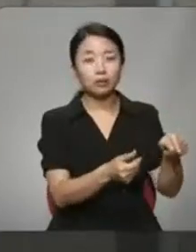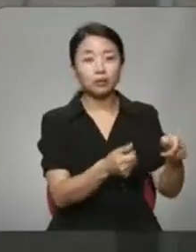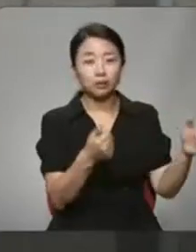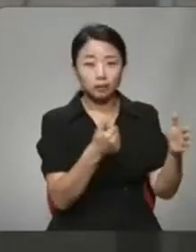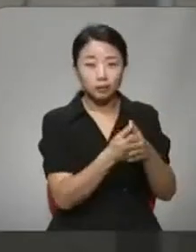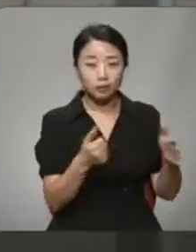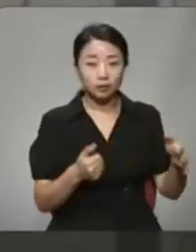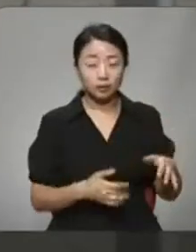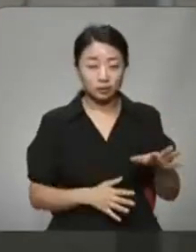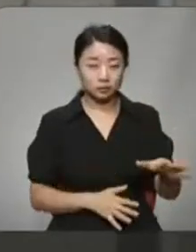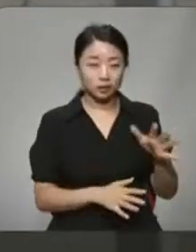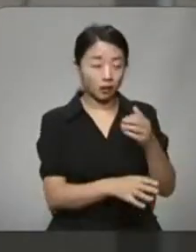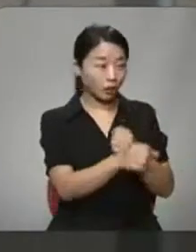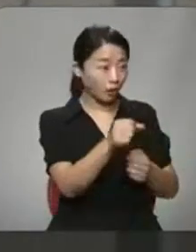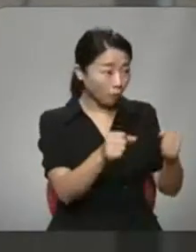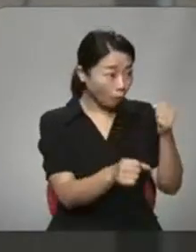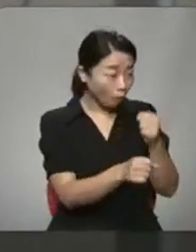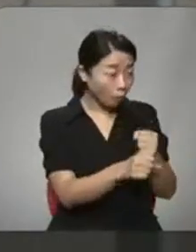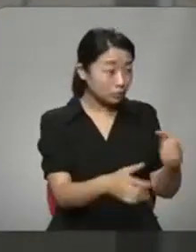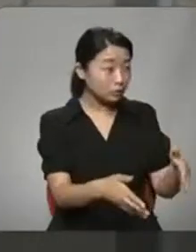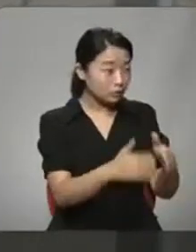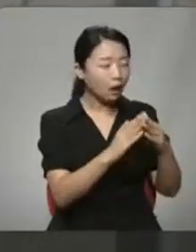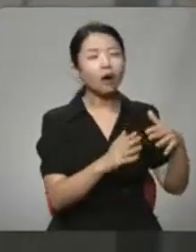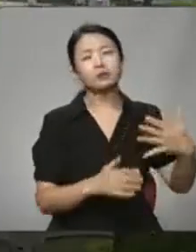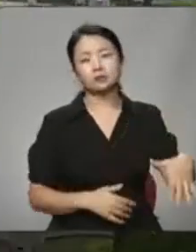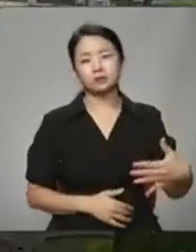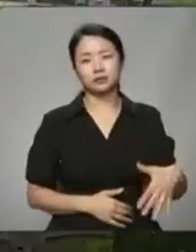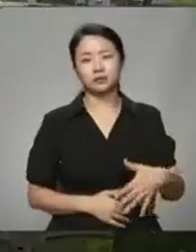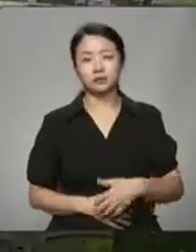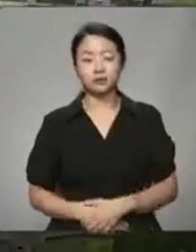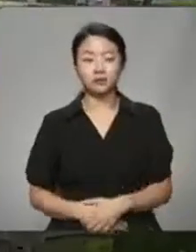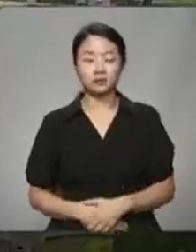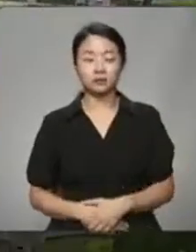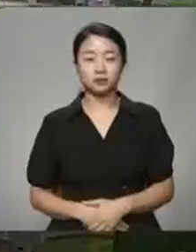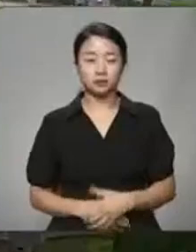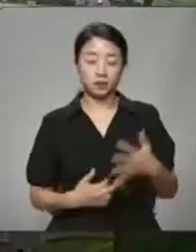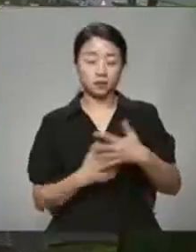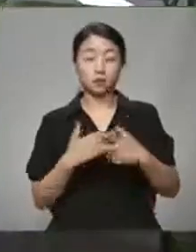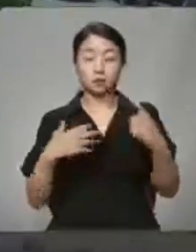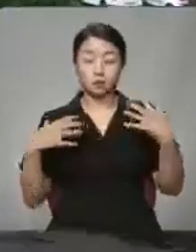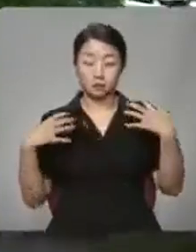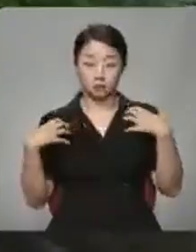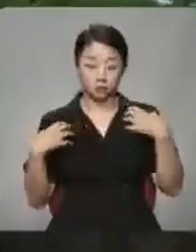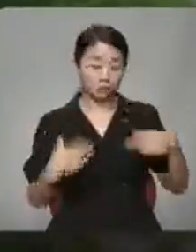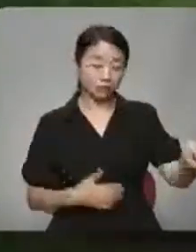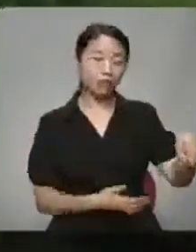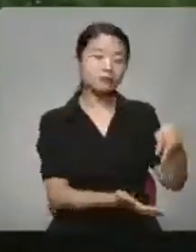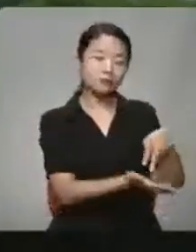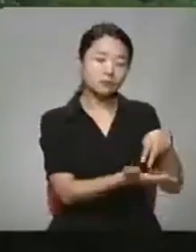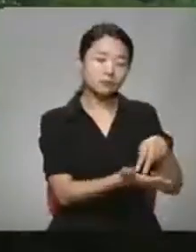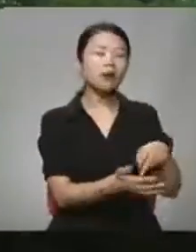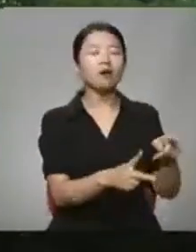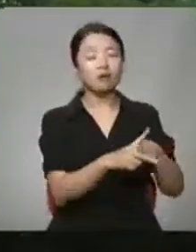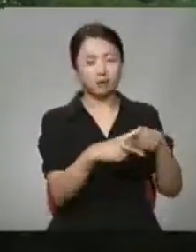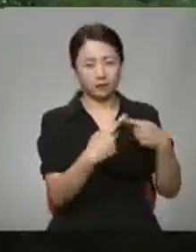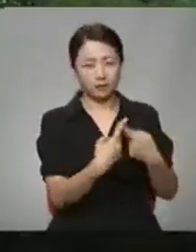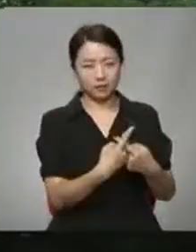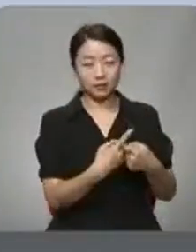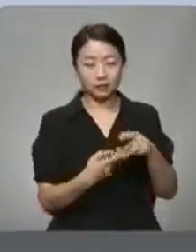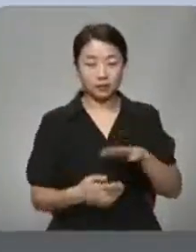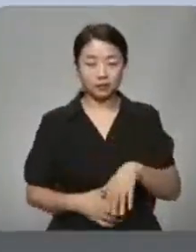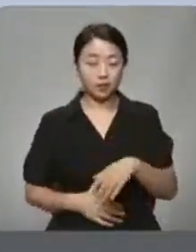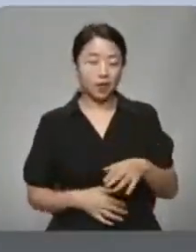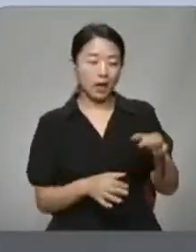이 재산 손실을 입었는데 복구가 사실 안 돼요. 강원도는 이재민 입장을 공감한다면서도 행안부